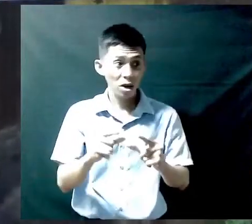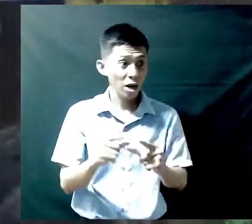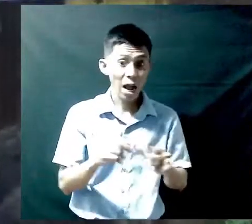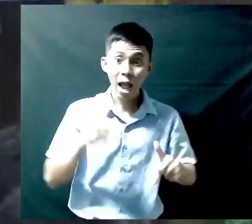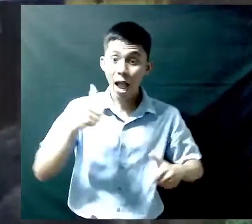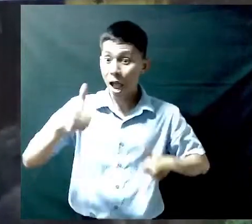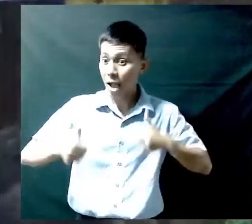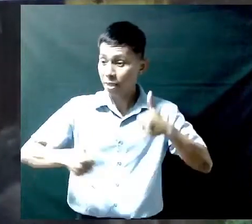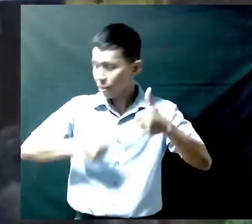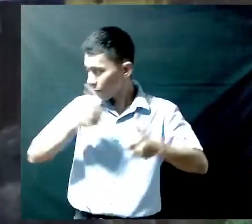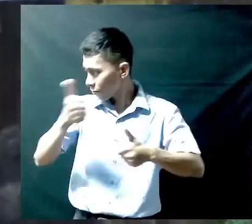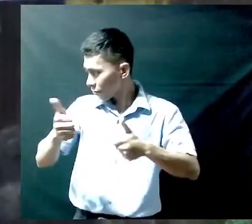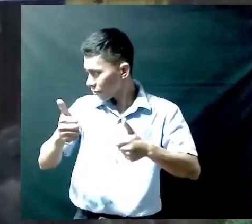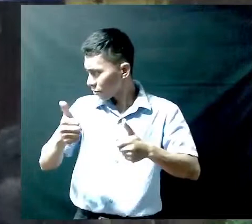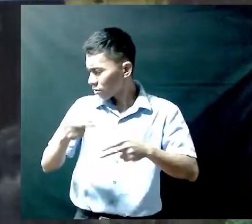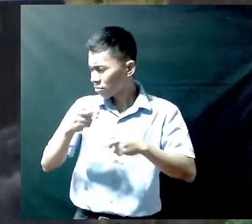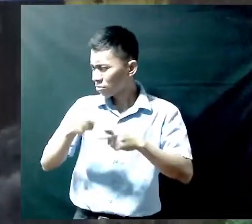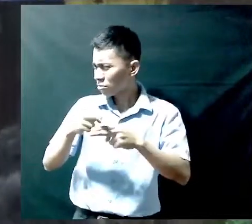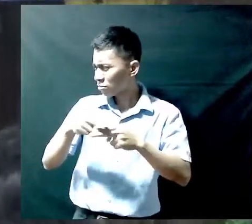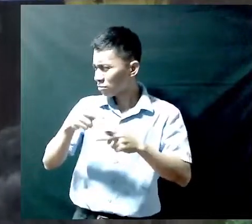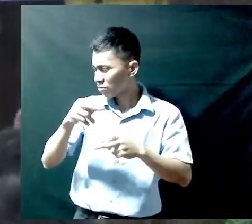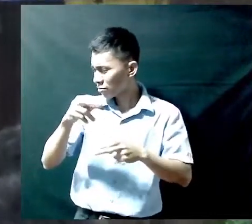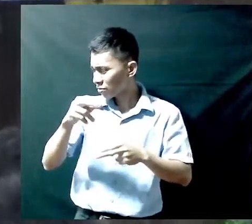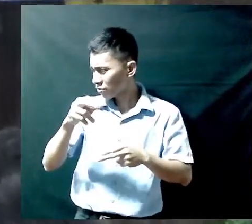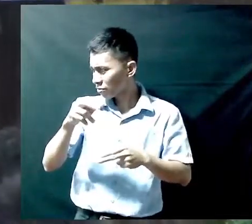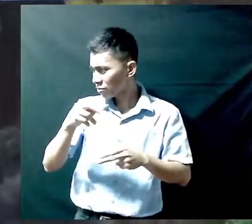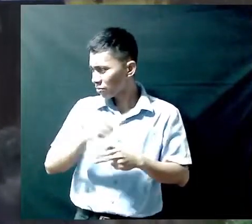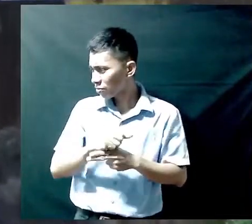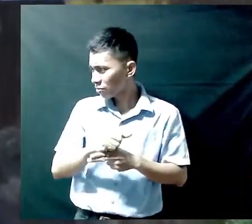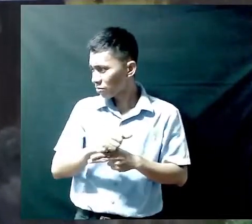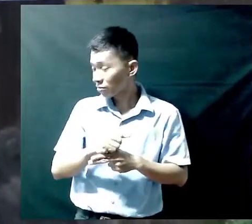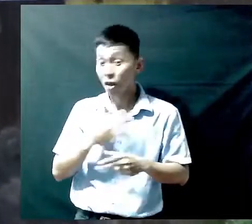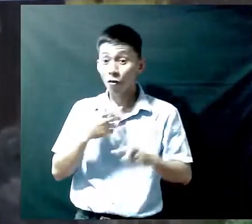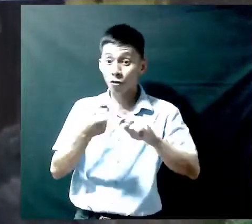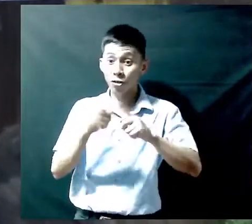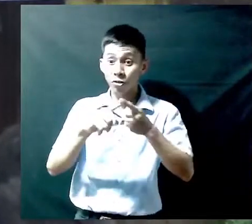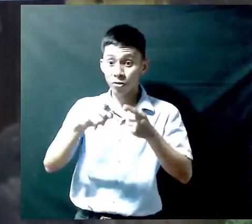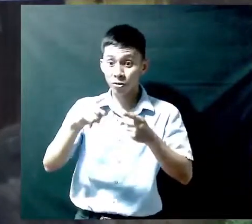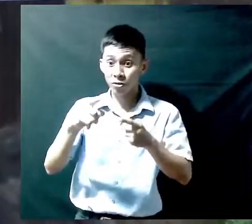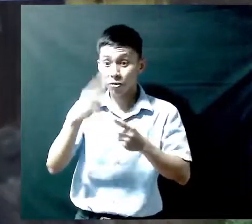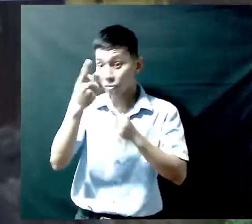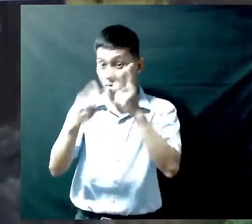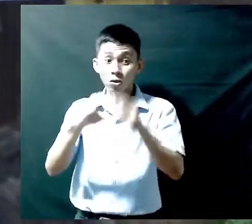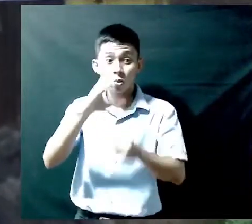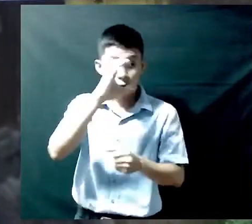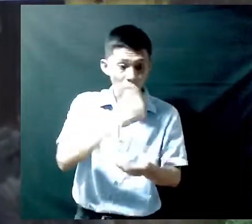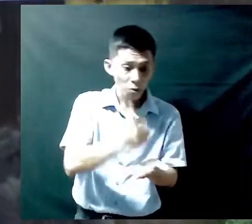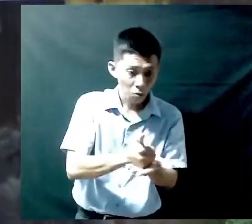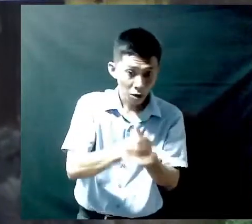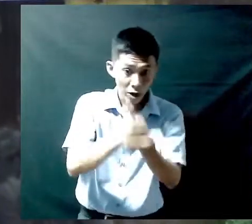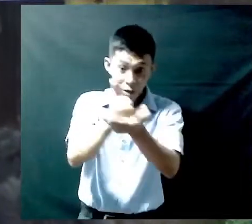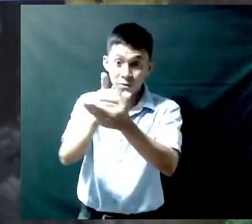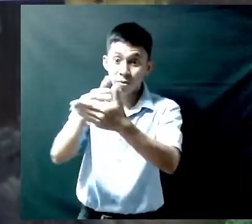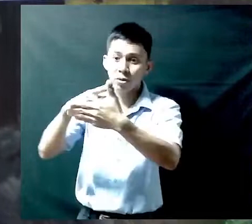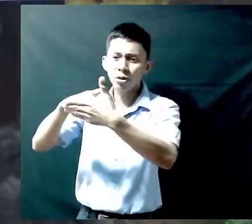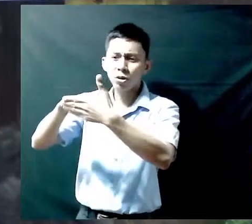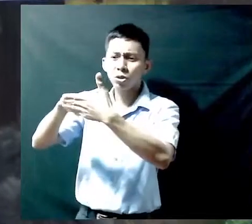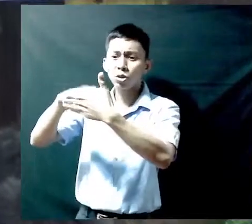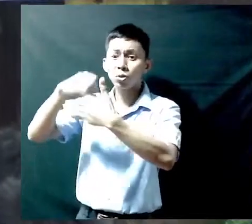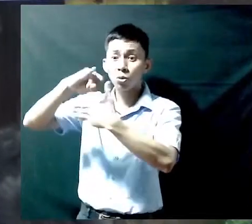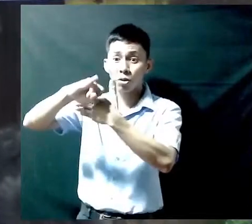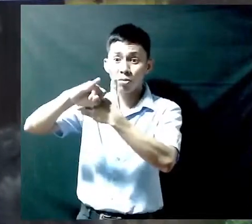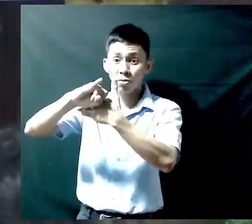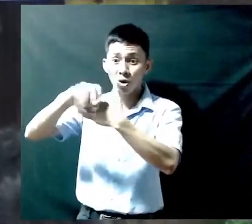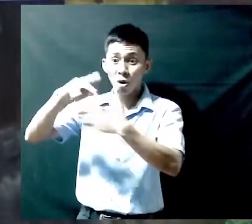si Lieutenant General Azurin na nandito po ngayon sa Cebu para po tumulong sa programa ng